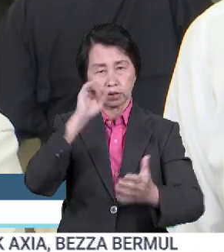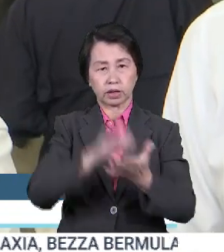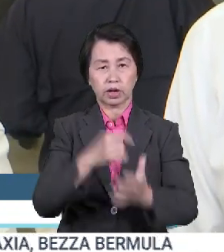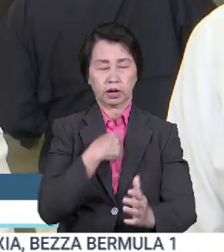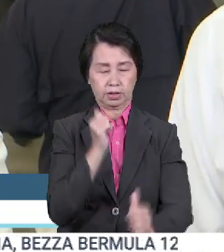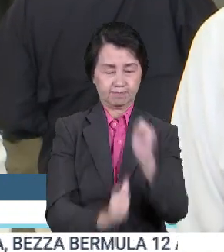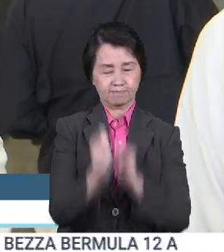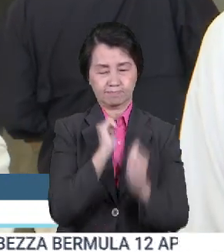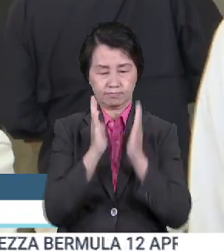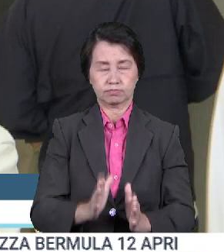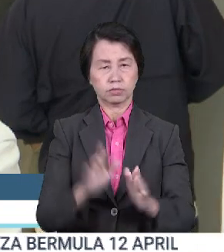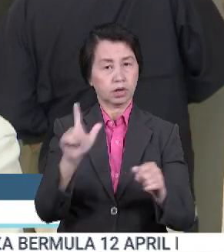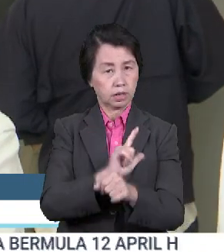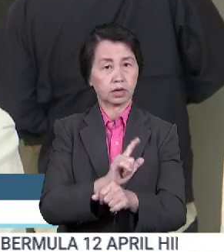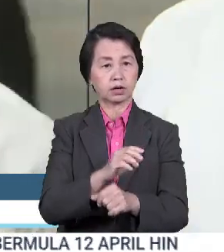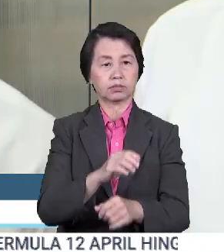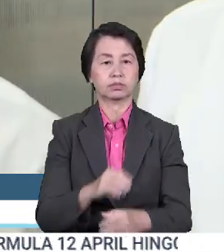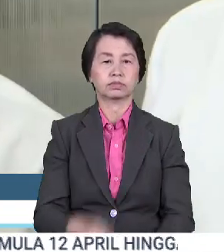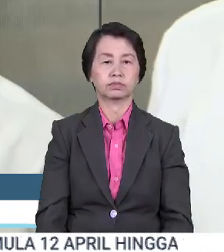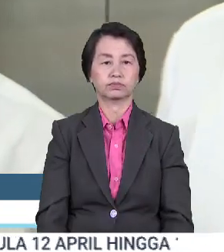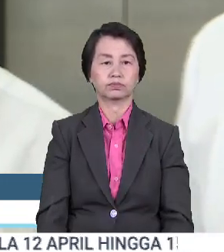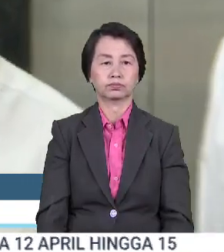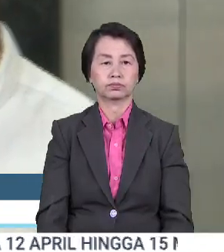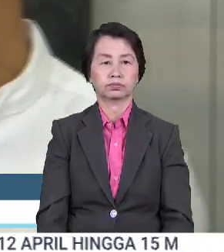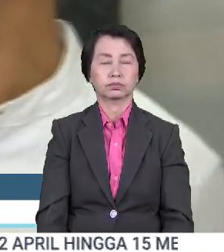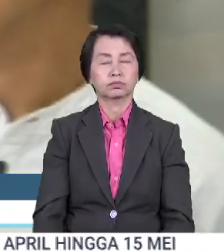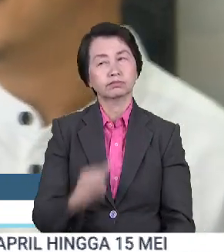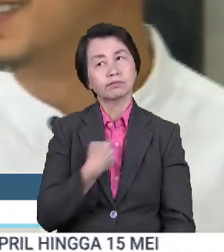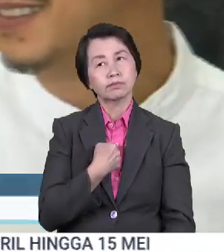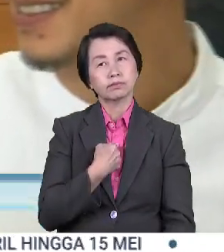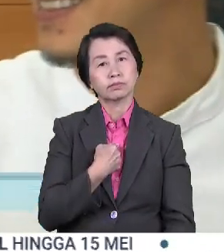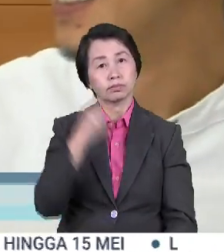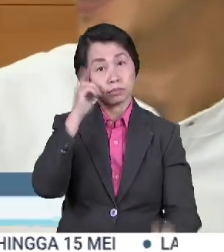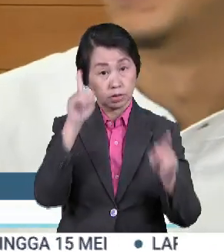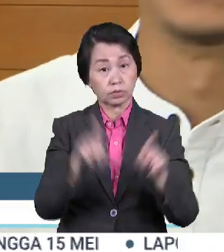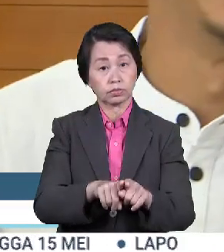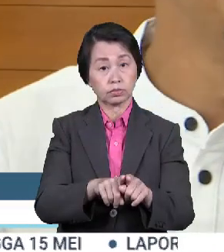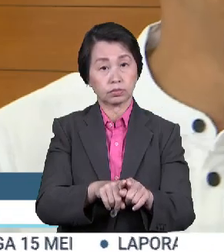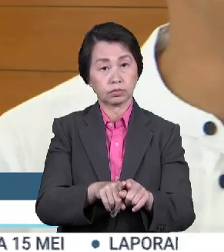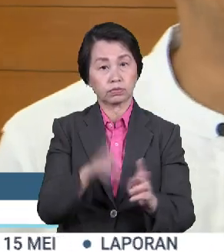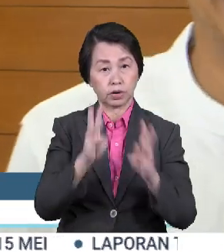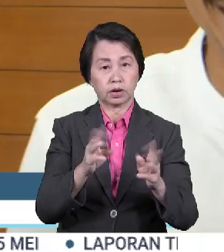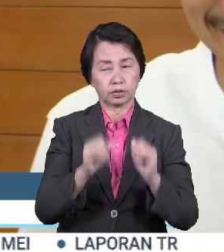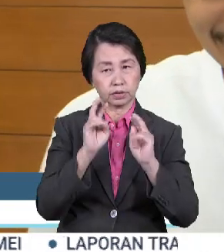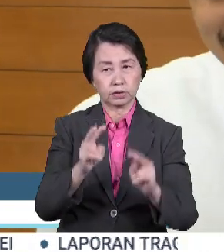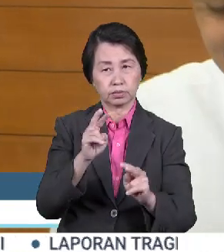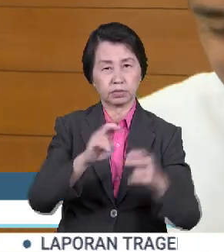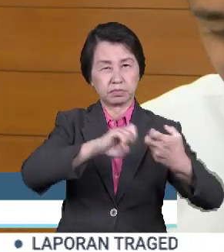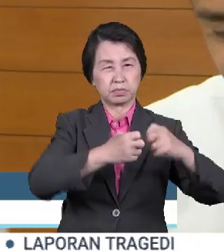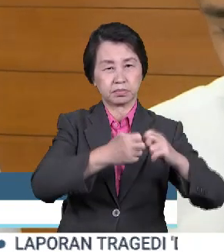ni lengkap dalam cerita ni. Saya setuju juga, walaupun ada kita nampak konflik